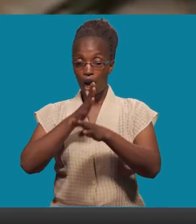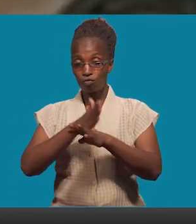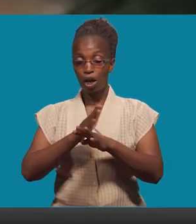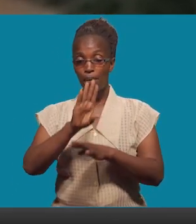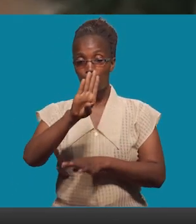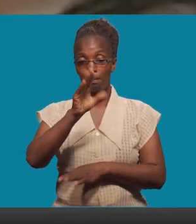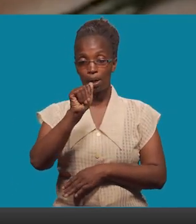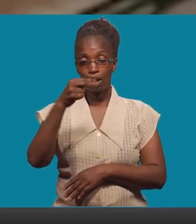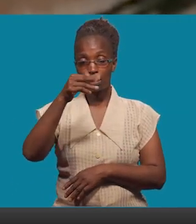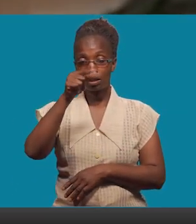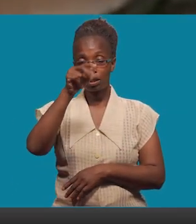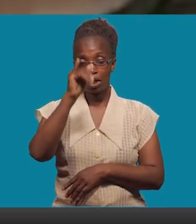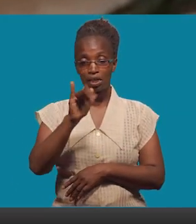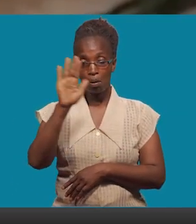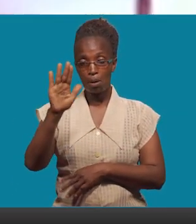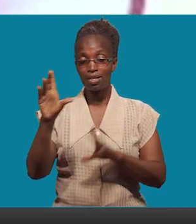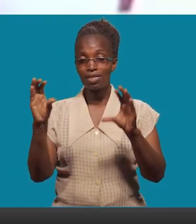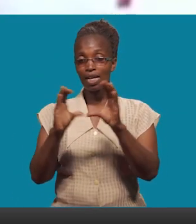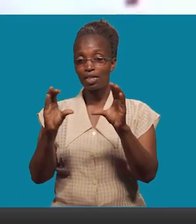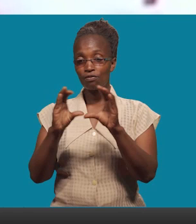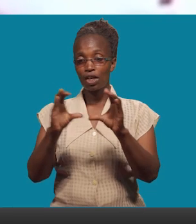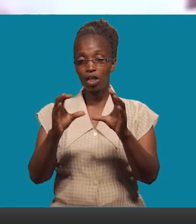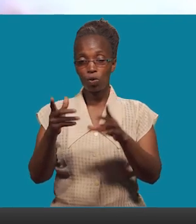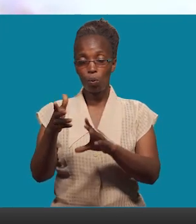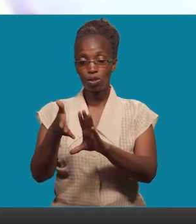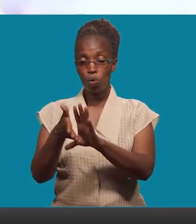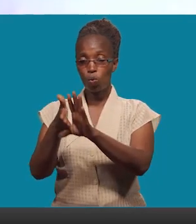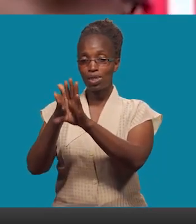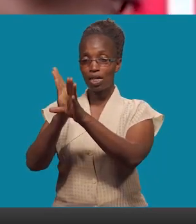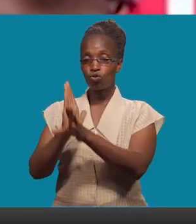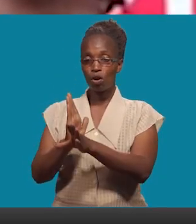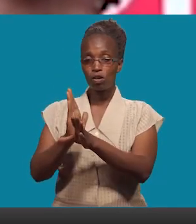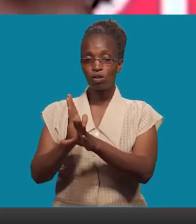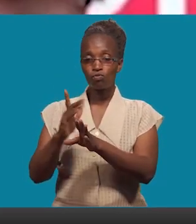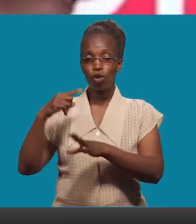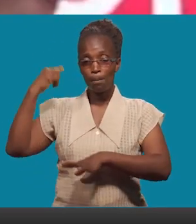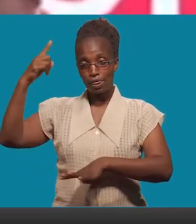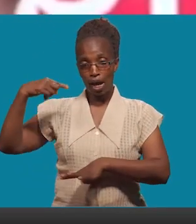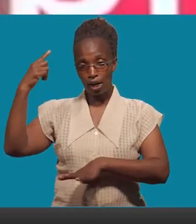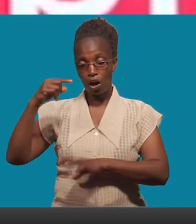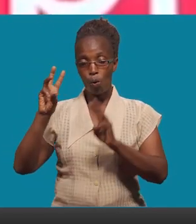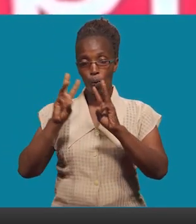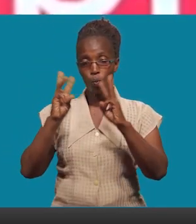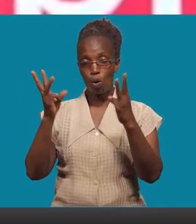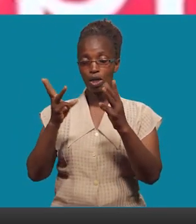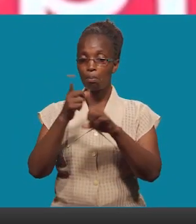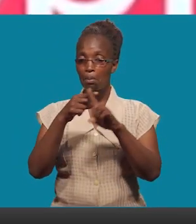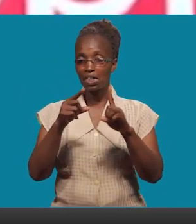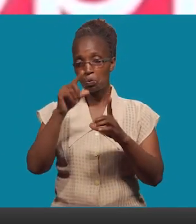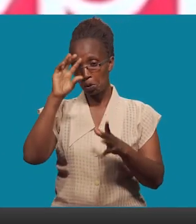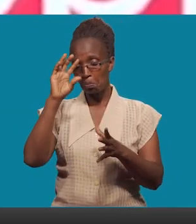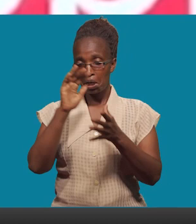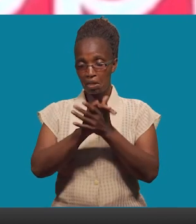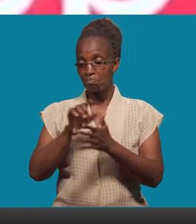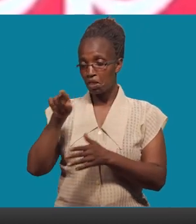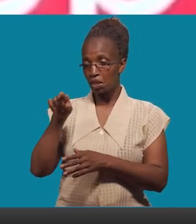Hii inajia baada ya Bahati kunyang'anywa cheti chake cha kuwania ubunge eneo bunge la Mathare,